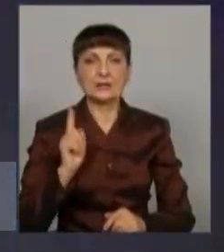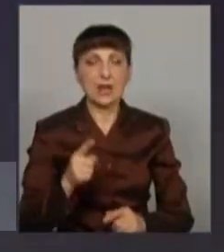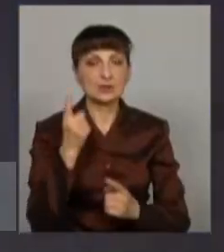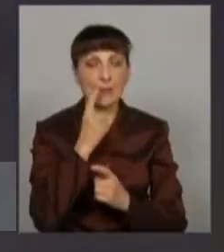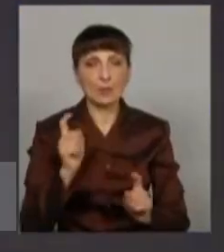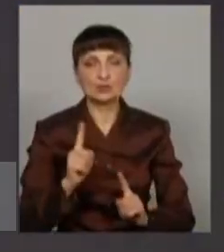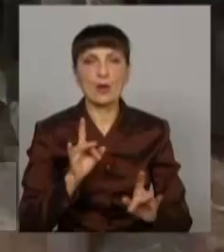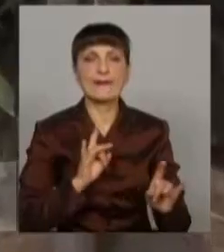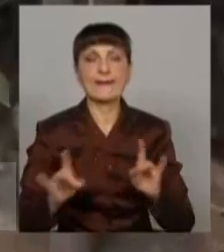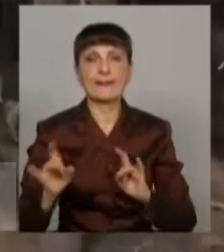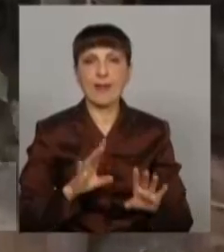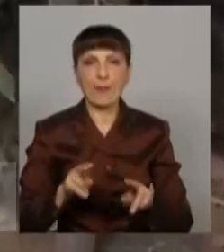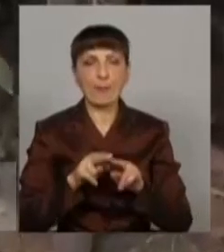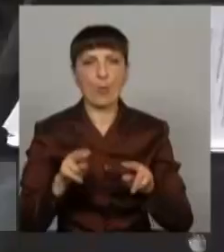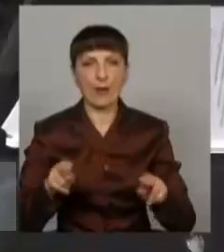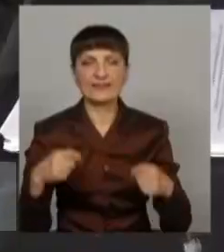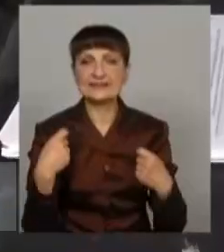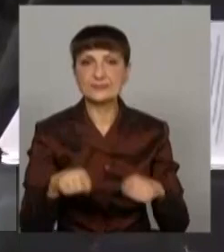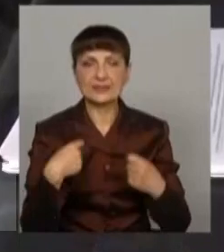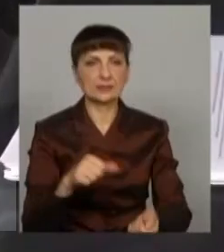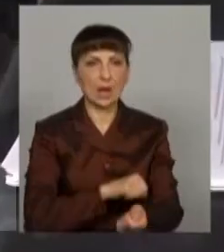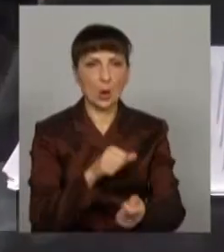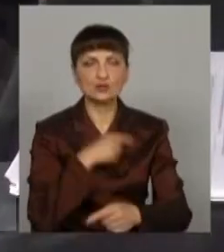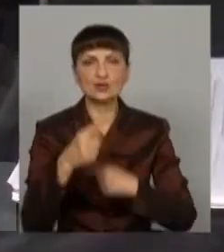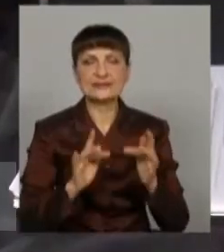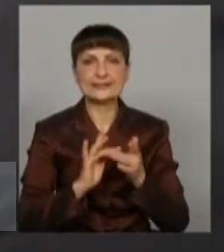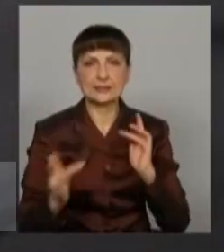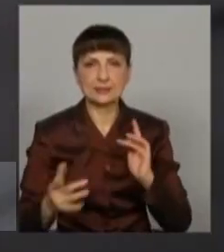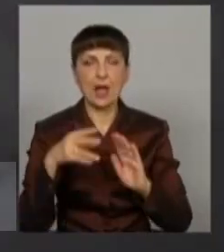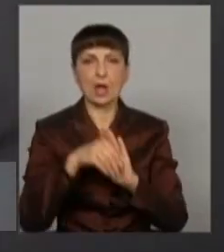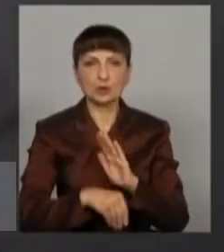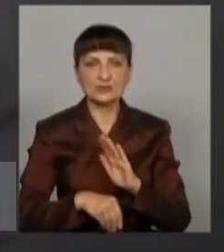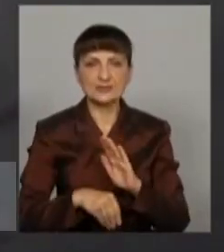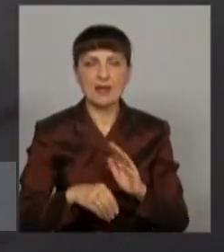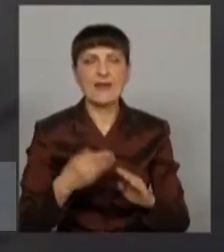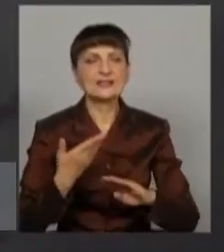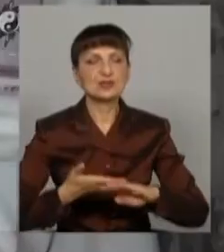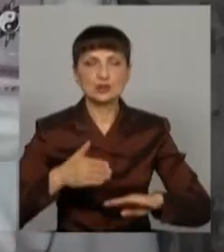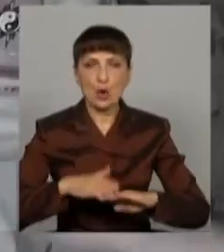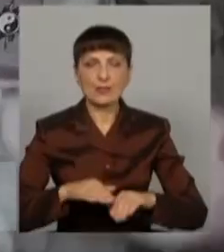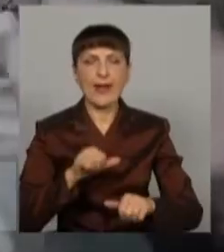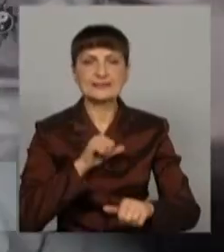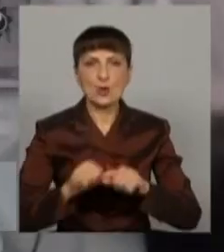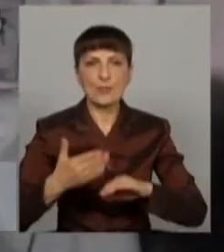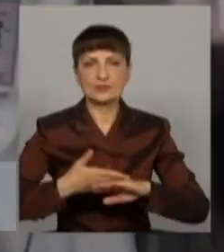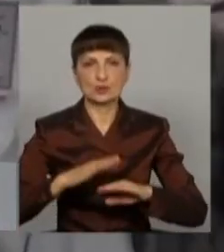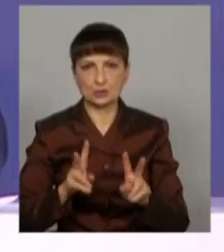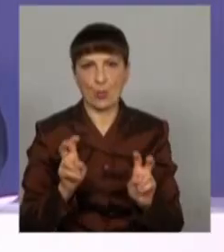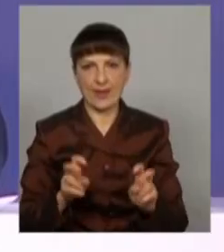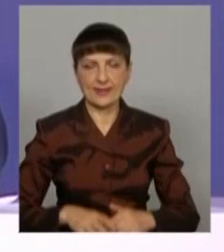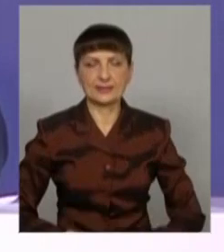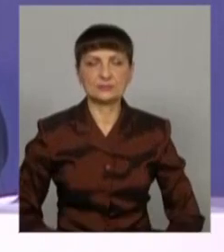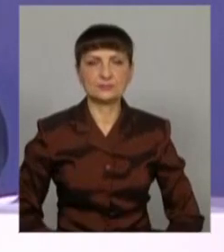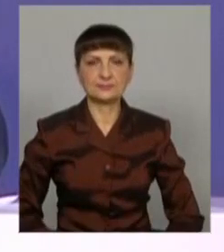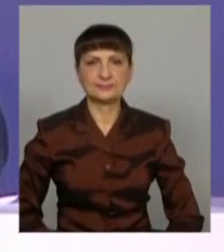напомнил что реклама Пропаганда сбыт наркотиков через интернет относится к категориям тяжких и особо тяжких преступлений